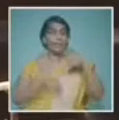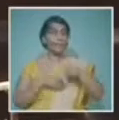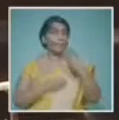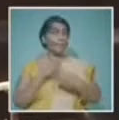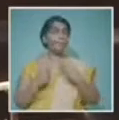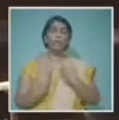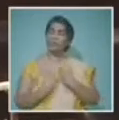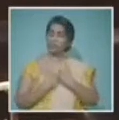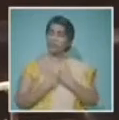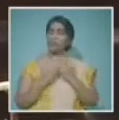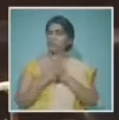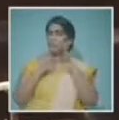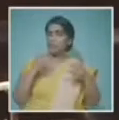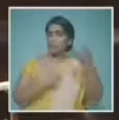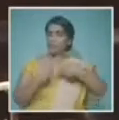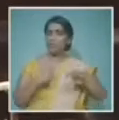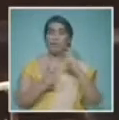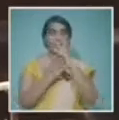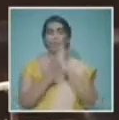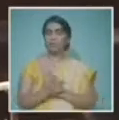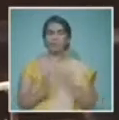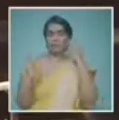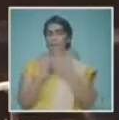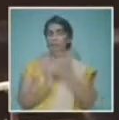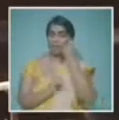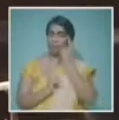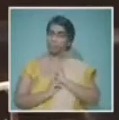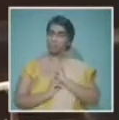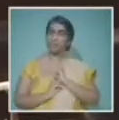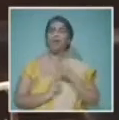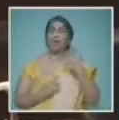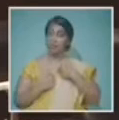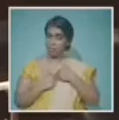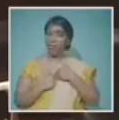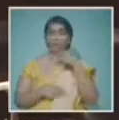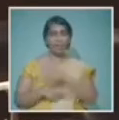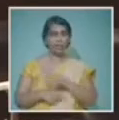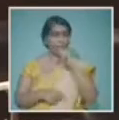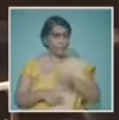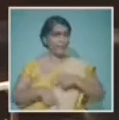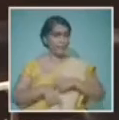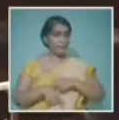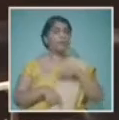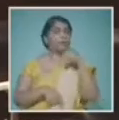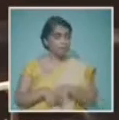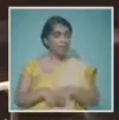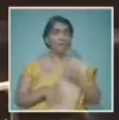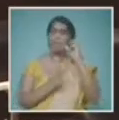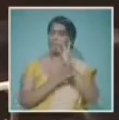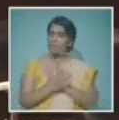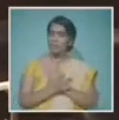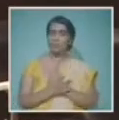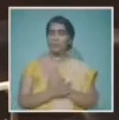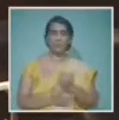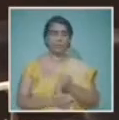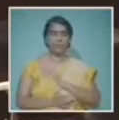ව්‍යාපාරයක් ලෙස අපි බොහෝ දෙනා මේ ව්‍යවස්ථාව ගැන දක්වපු අදහස ඒක අපි මේ නිශ්චිත මොහොතේ මේ ව්‍යවස්ථාවට අපි